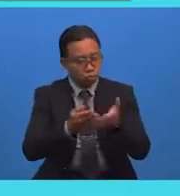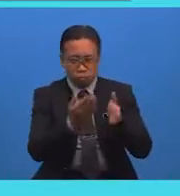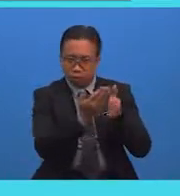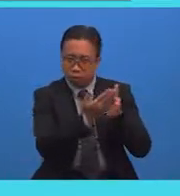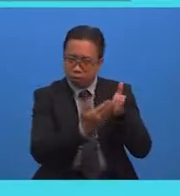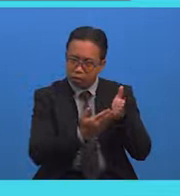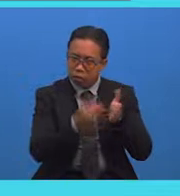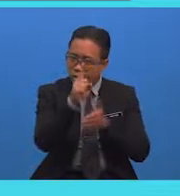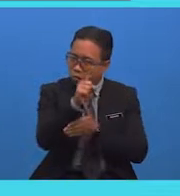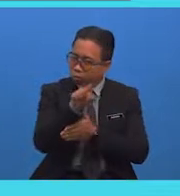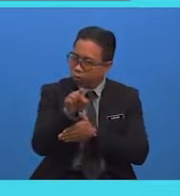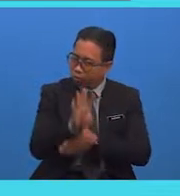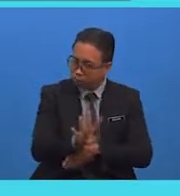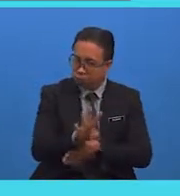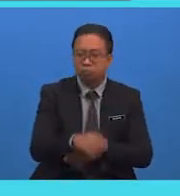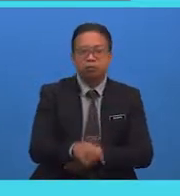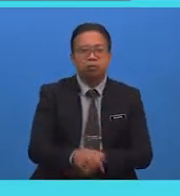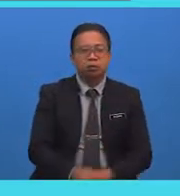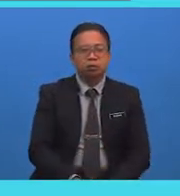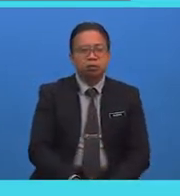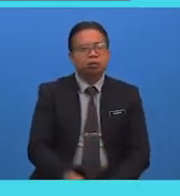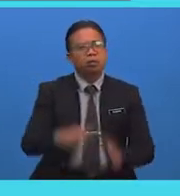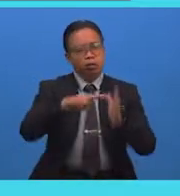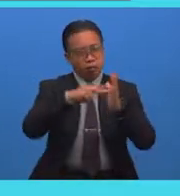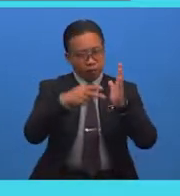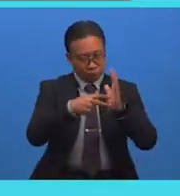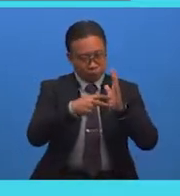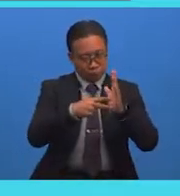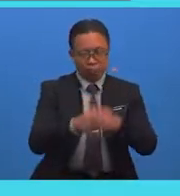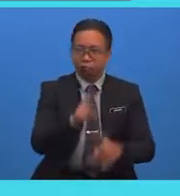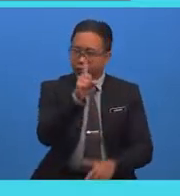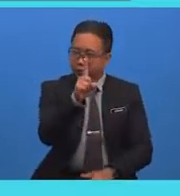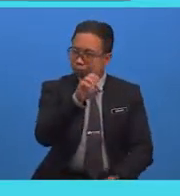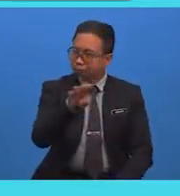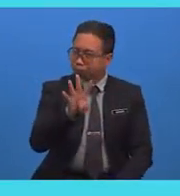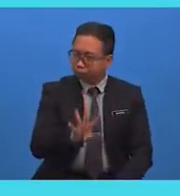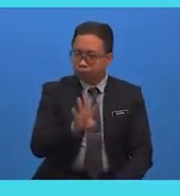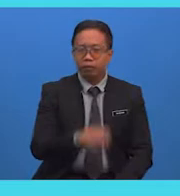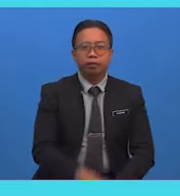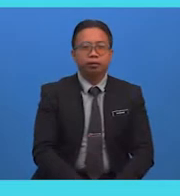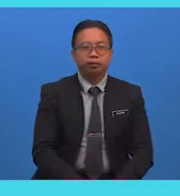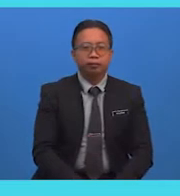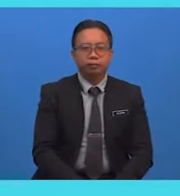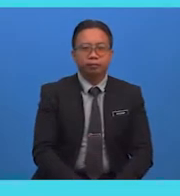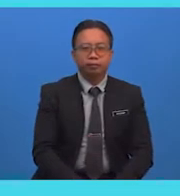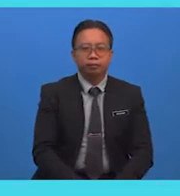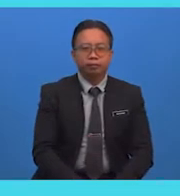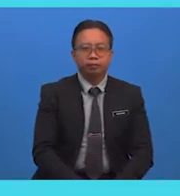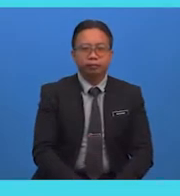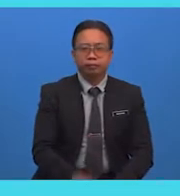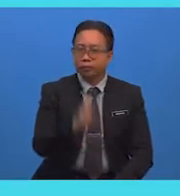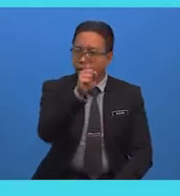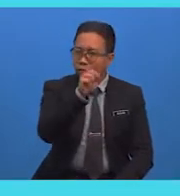maksud suku-suku separuh ya murid-murid? Suku-suku separuh merujuk kepada suku yang pertama